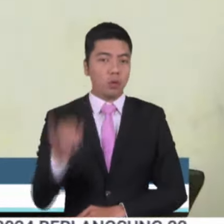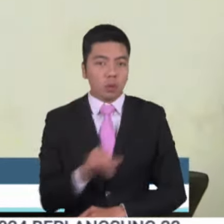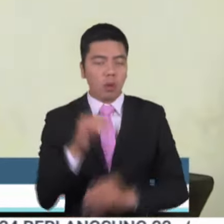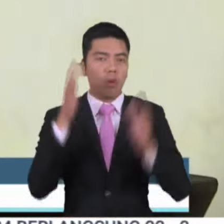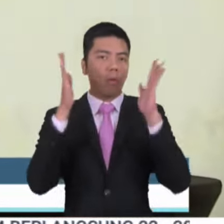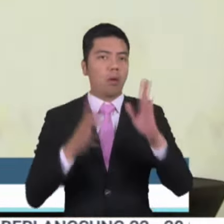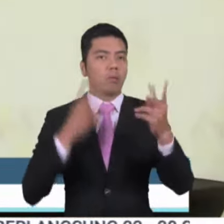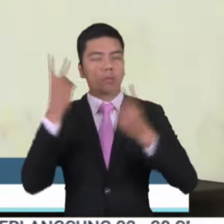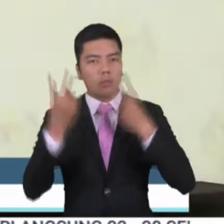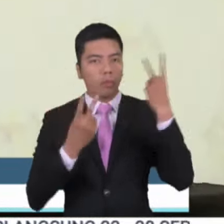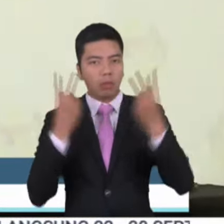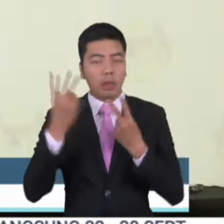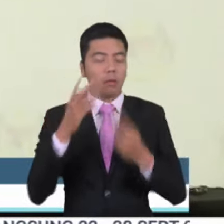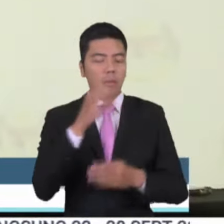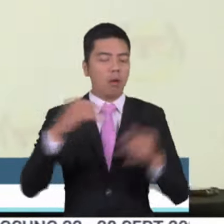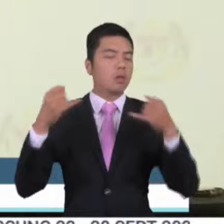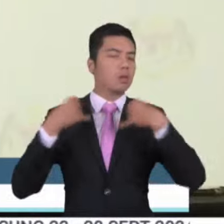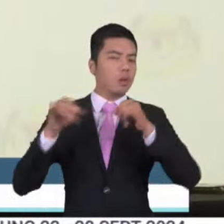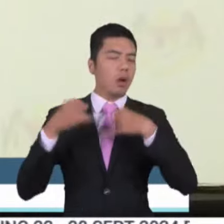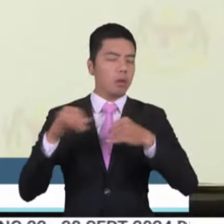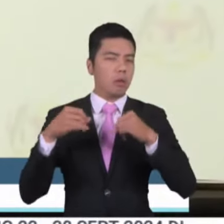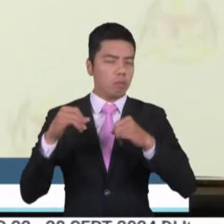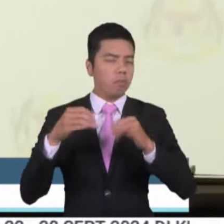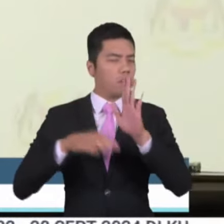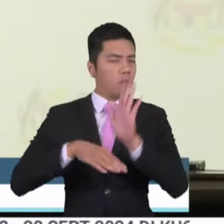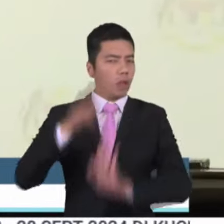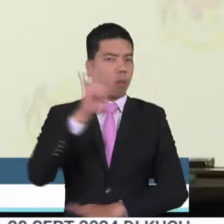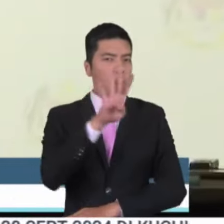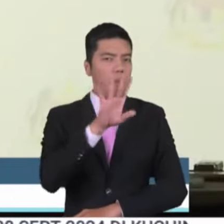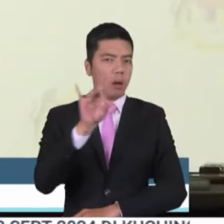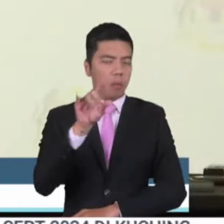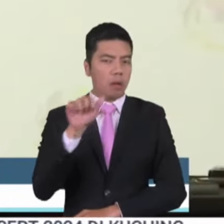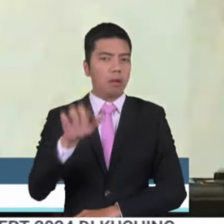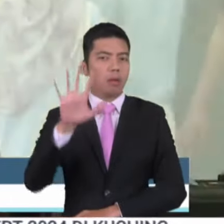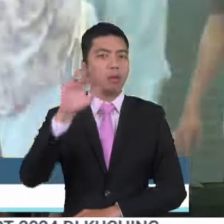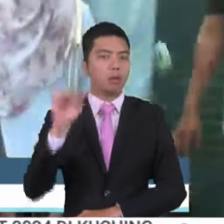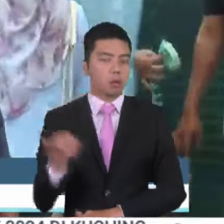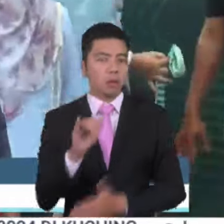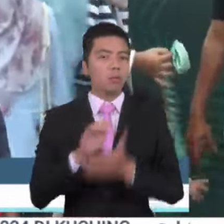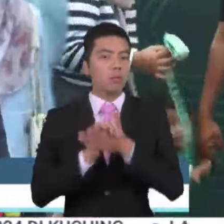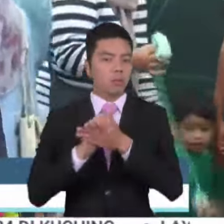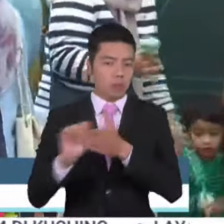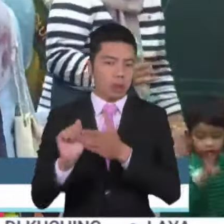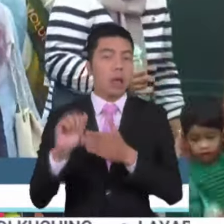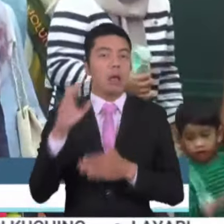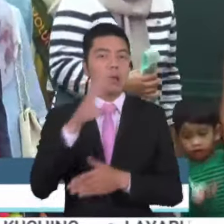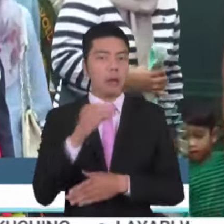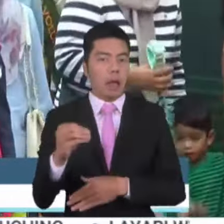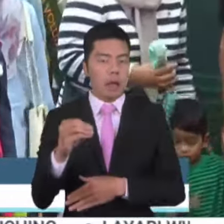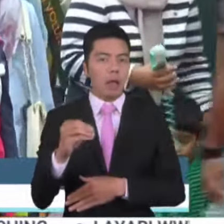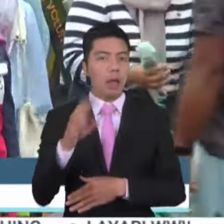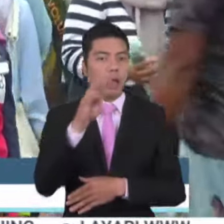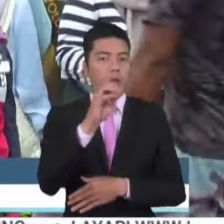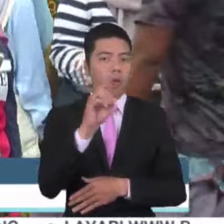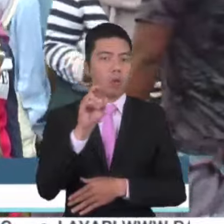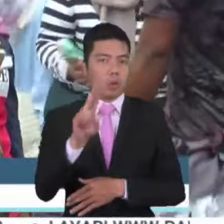pengunjung dengan jualan melebihi 48.5 juta ringgit serta nilai MOU dan MOA